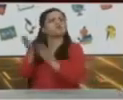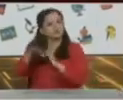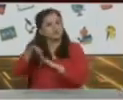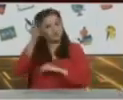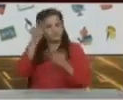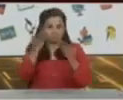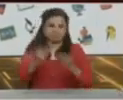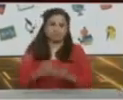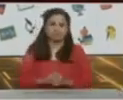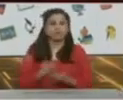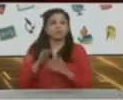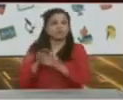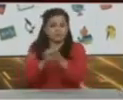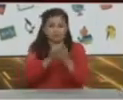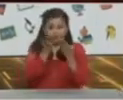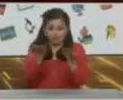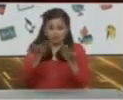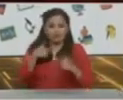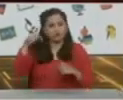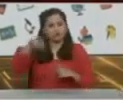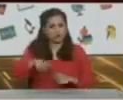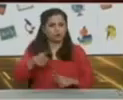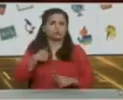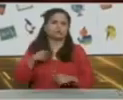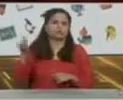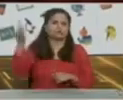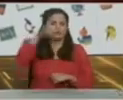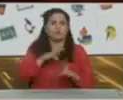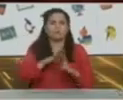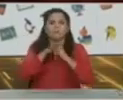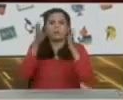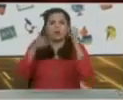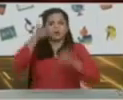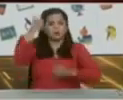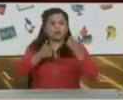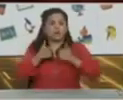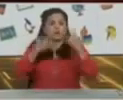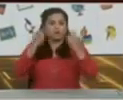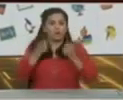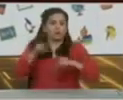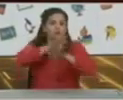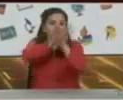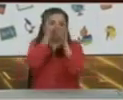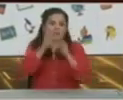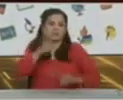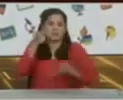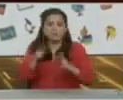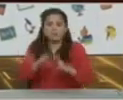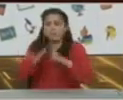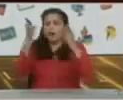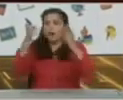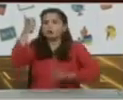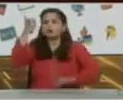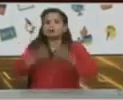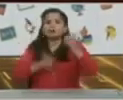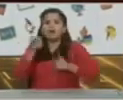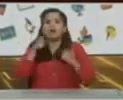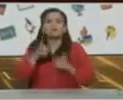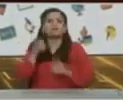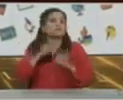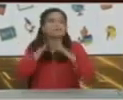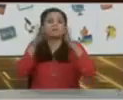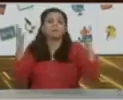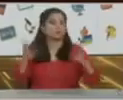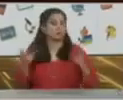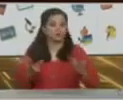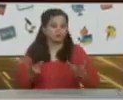साथियों, आज मैं आपको एक बड़े एग्जाम के लिए तैयार करना चाहता हूं। ये बड़ा एग्जाम है जिसमें